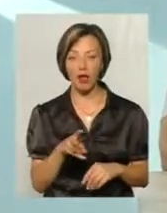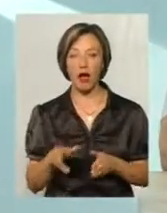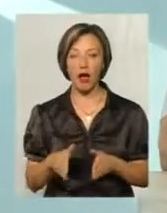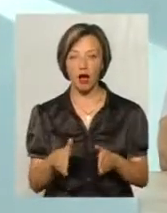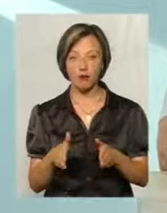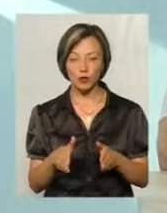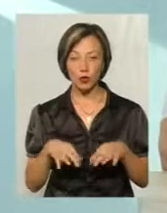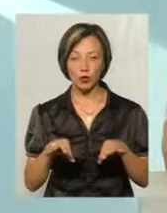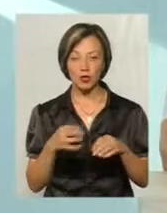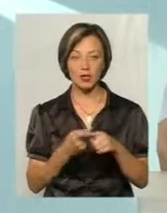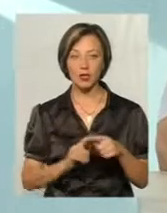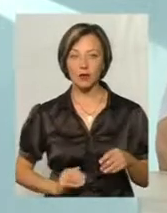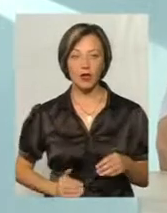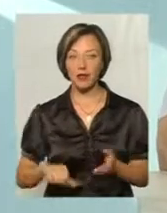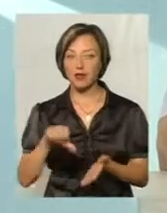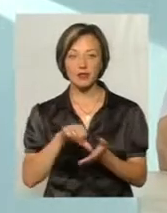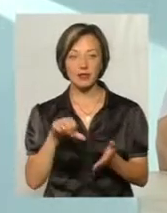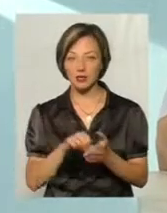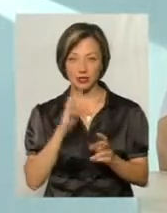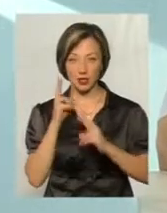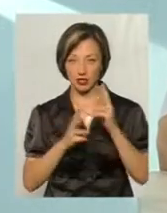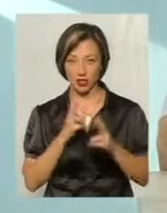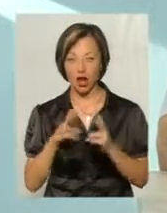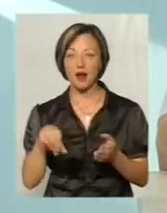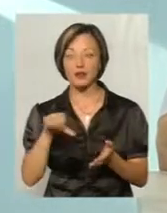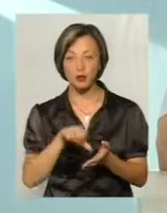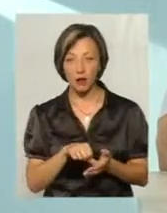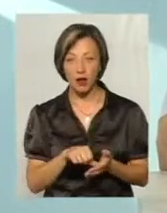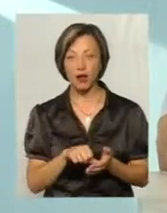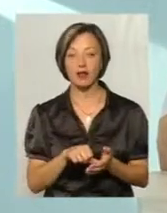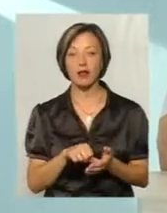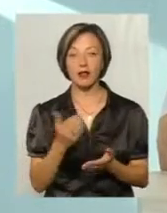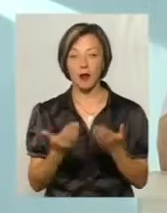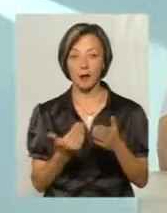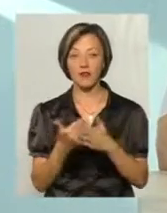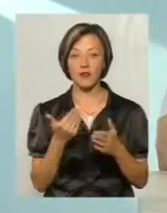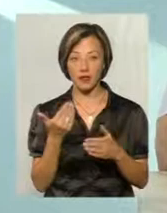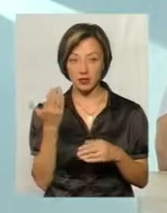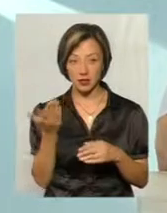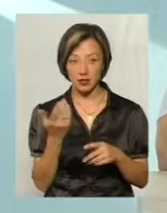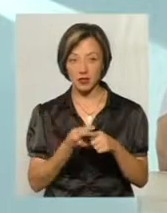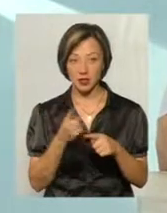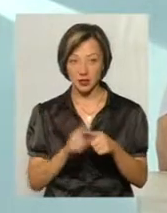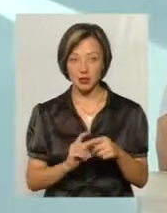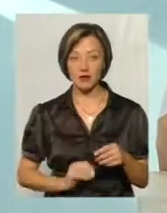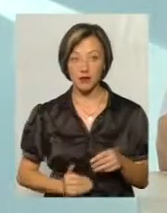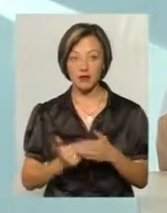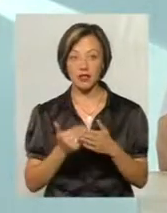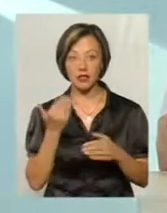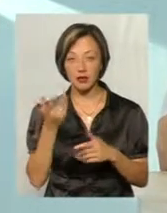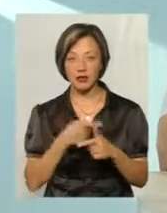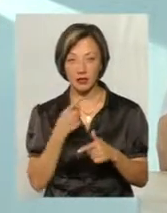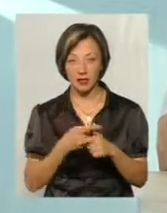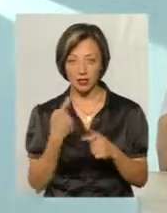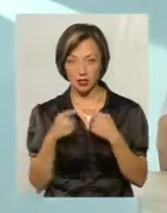але ця компанія не виступає як скаржник, а виступає, мабуть, від оця ж компанія, від імені